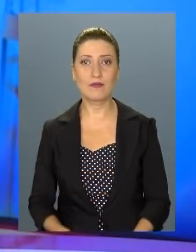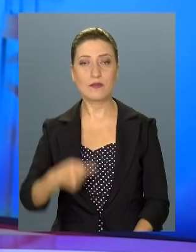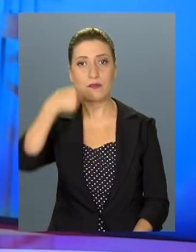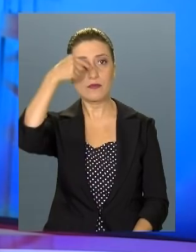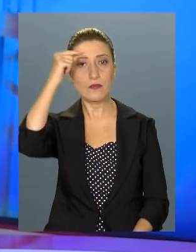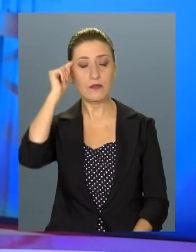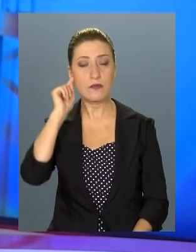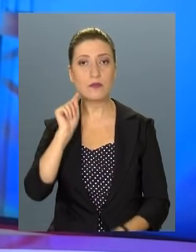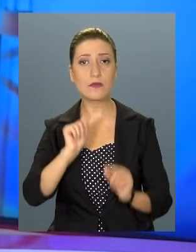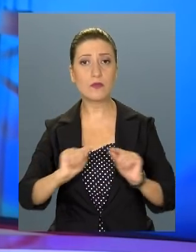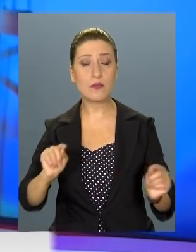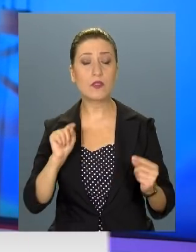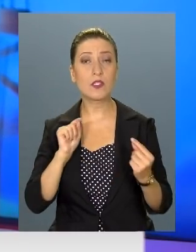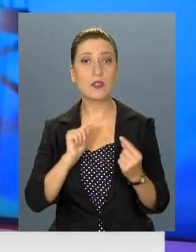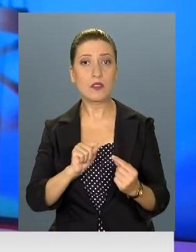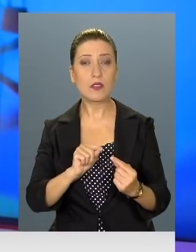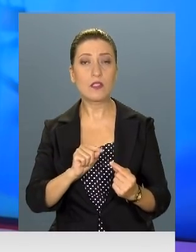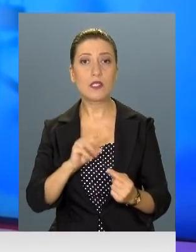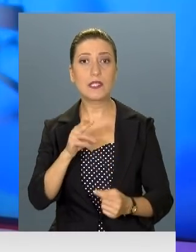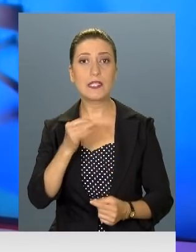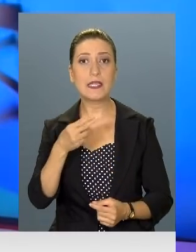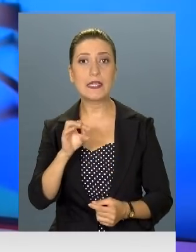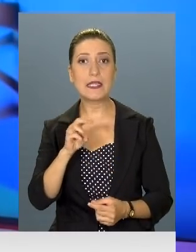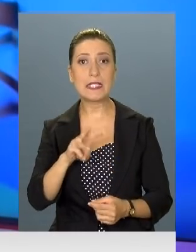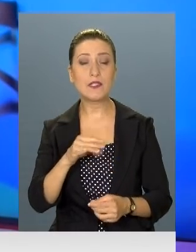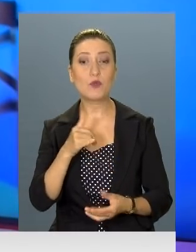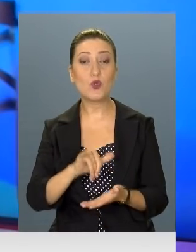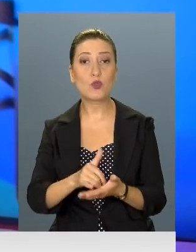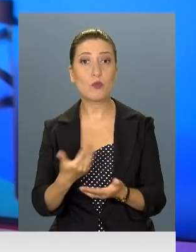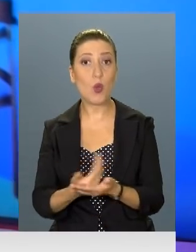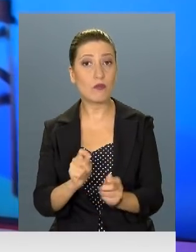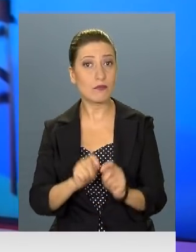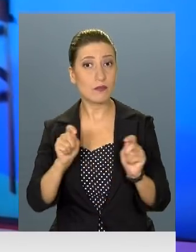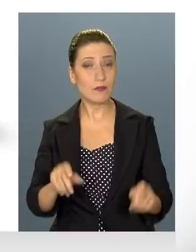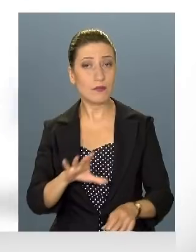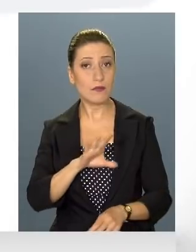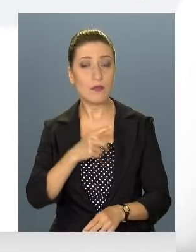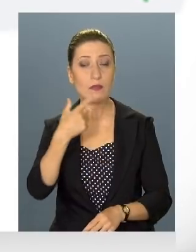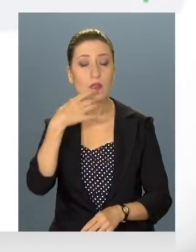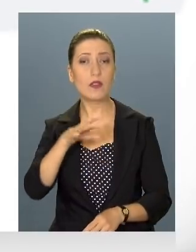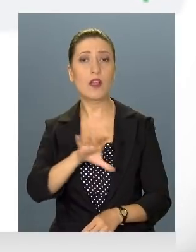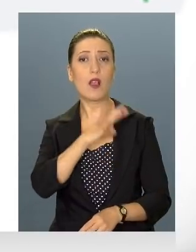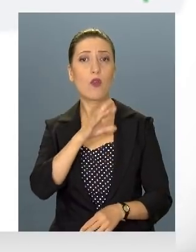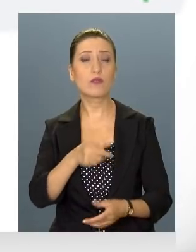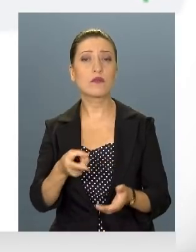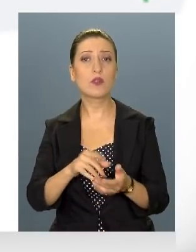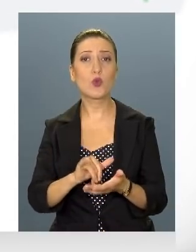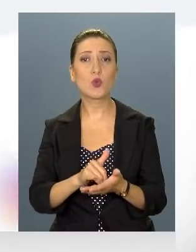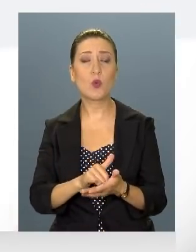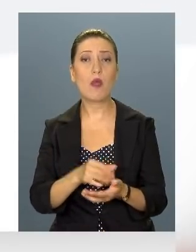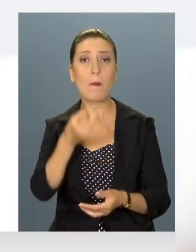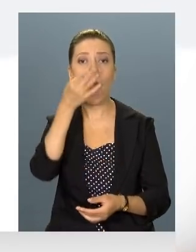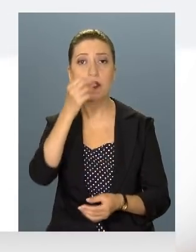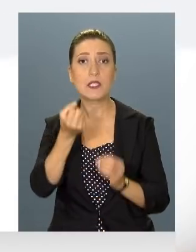Ադրբեջանական հակակարողչությանը հակազդող Կիլդիմ նախաձեռնությունը YouTube-ում նոր էջ ունի։ Նախորդ էջը YouTube-ը փակել էր մայիսի